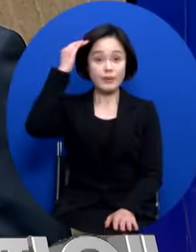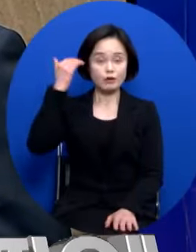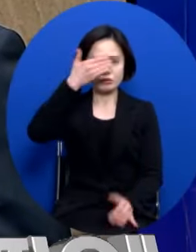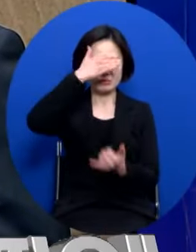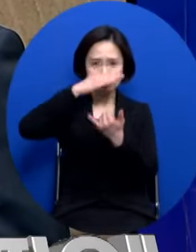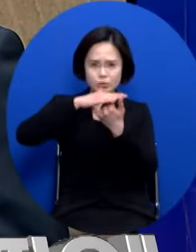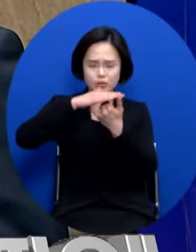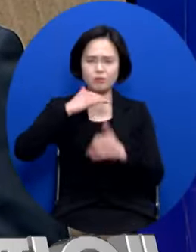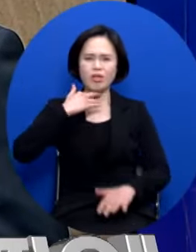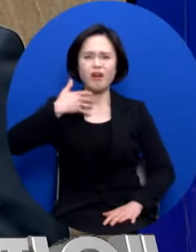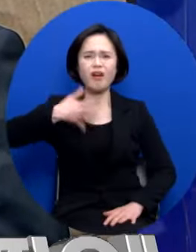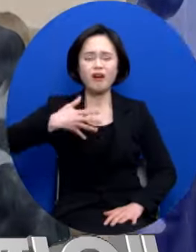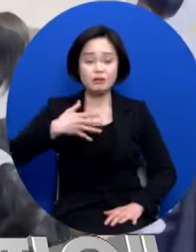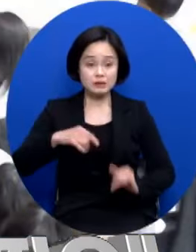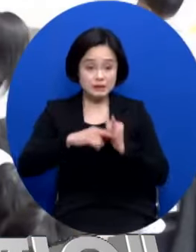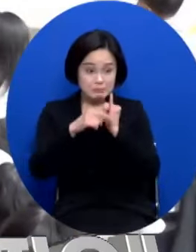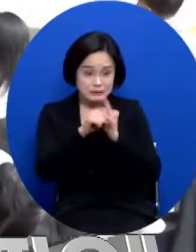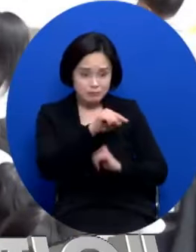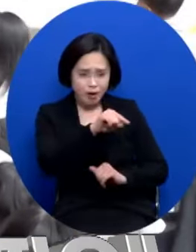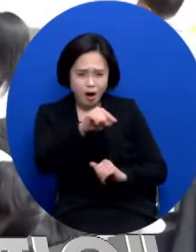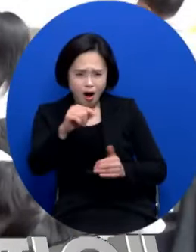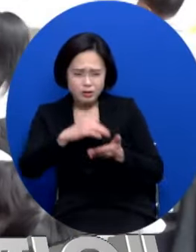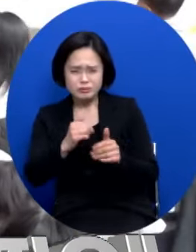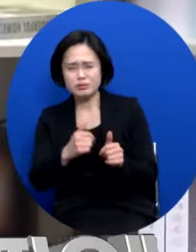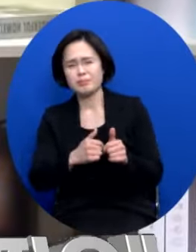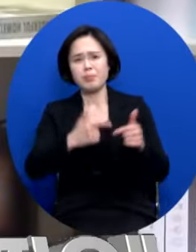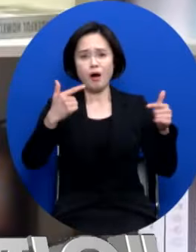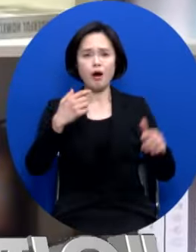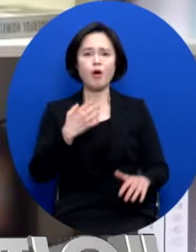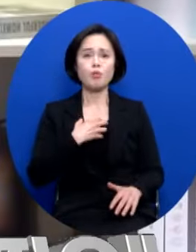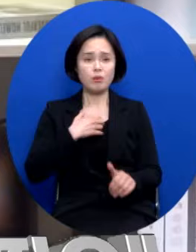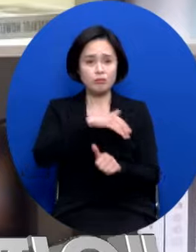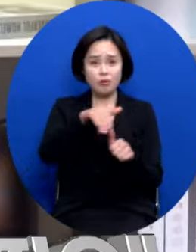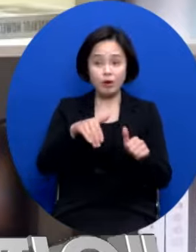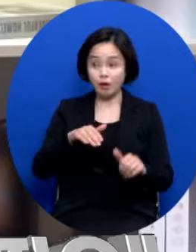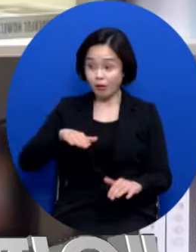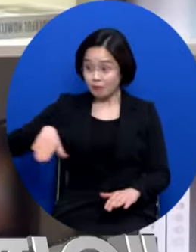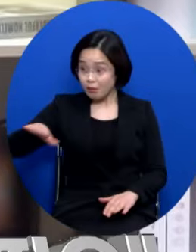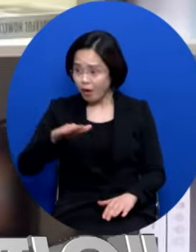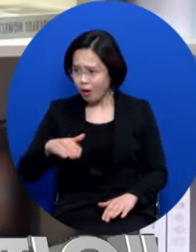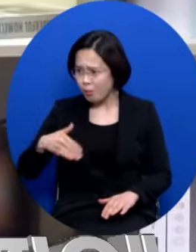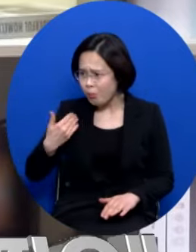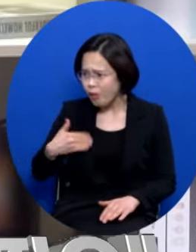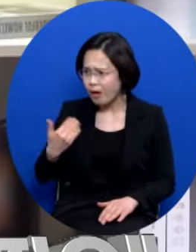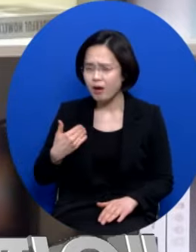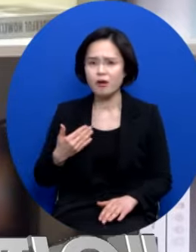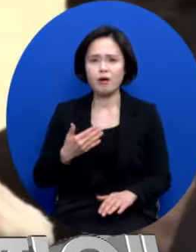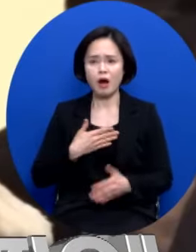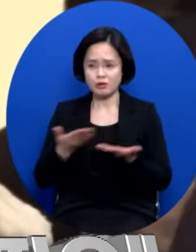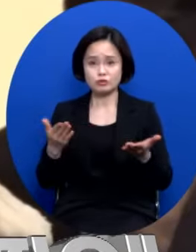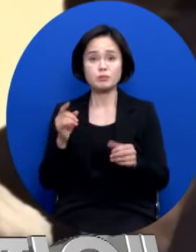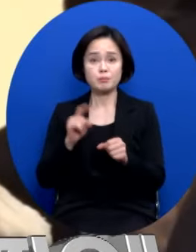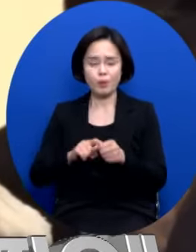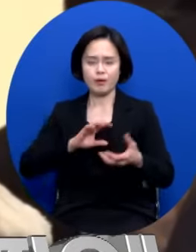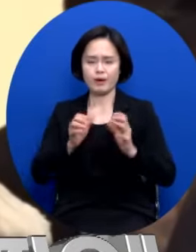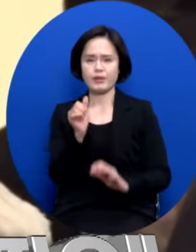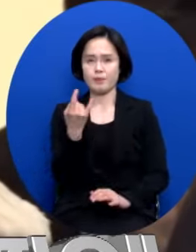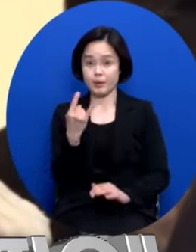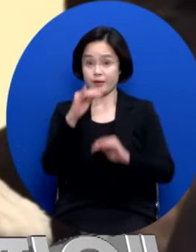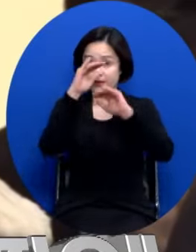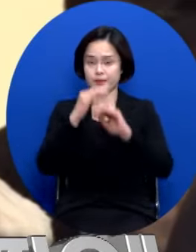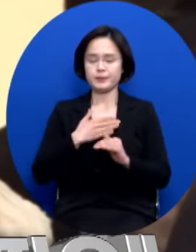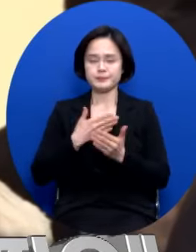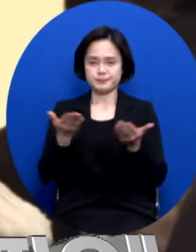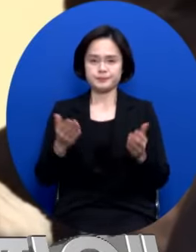위기 임신 청소년에 대한 사회적 인식을 확대하는 자리가 마련됐습니다. 위기 임신 청소년의 실태를 알아본 간담회 관련